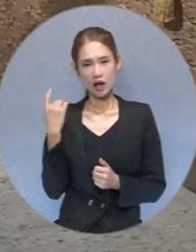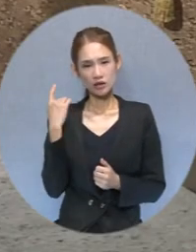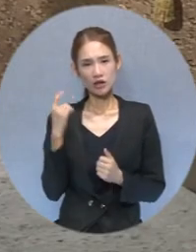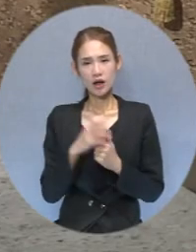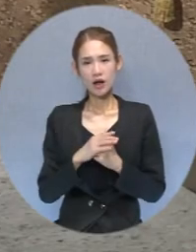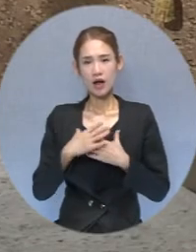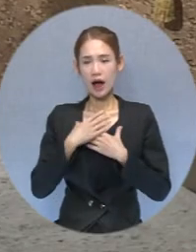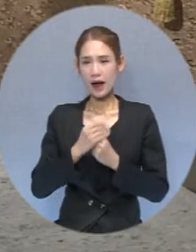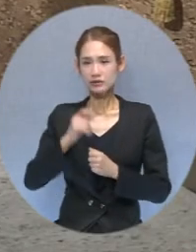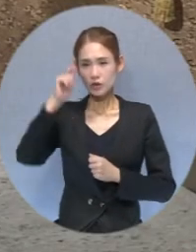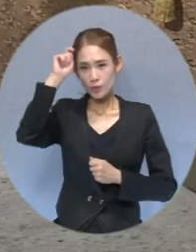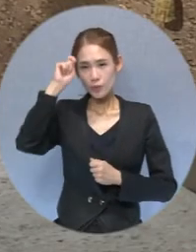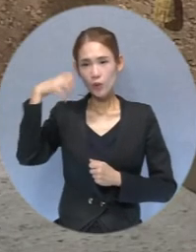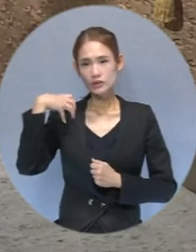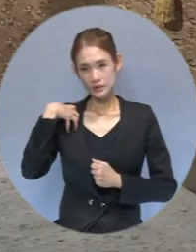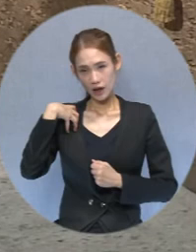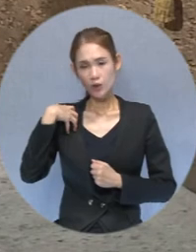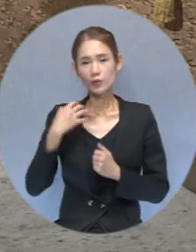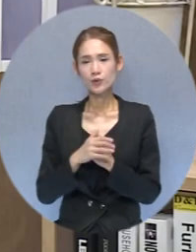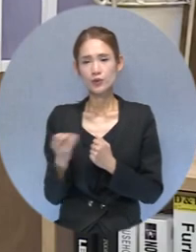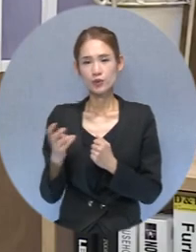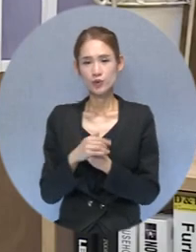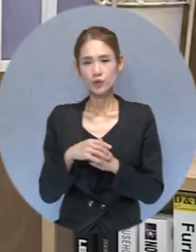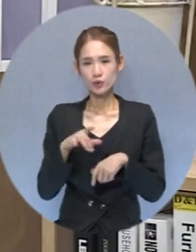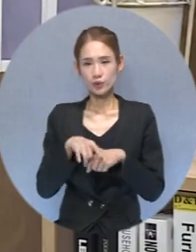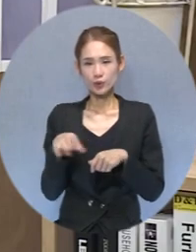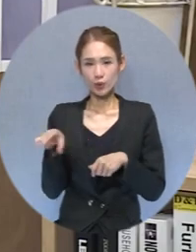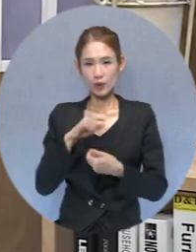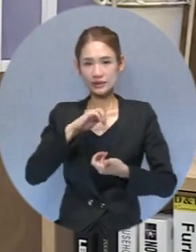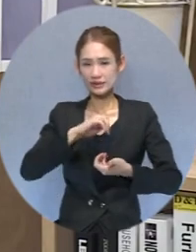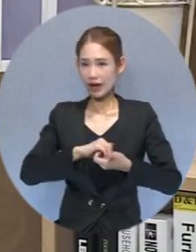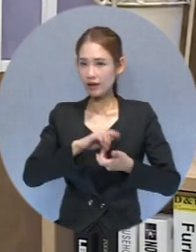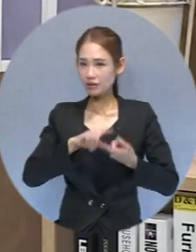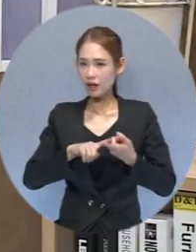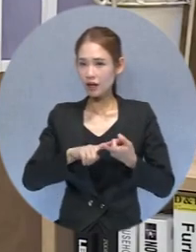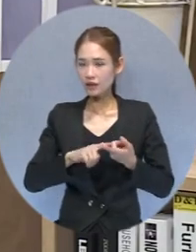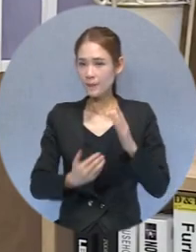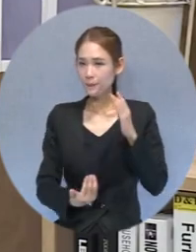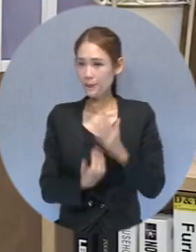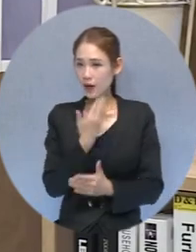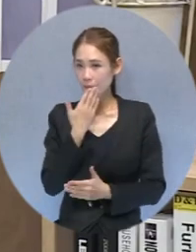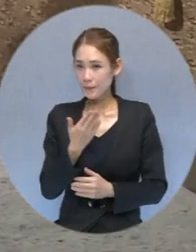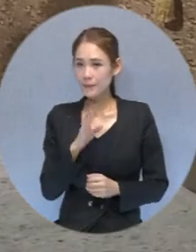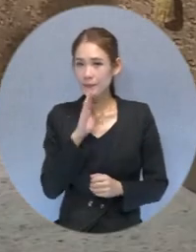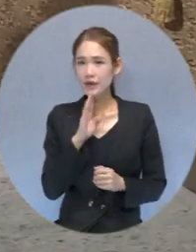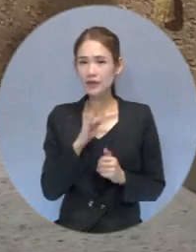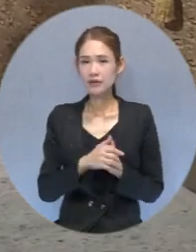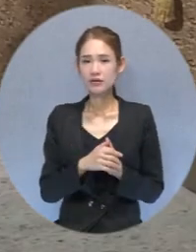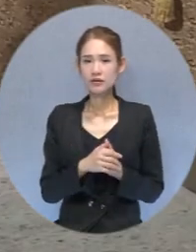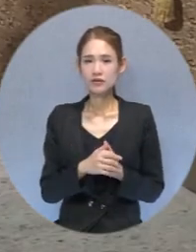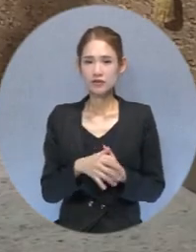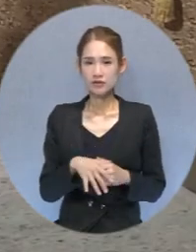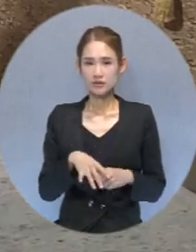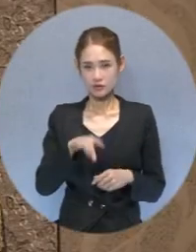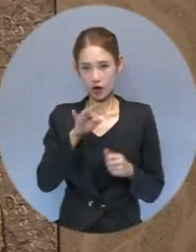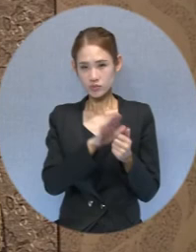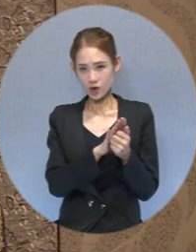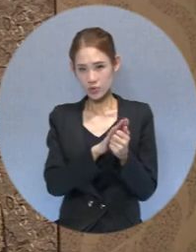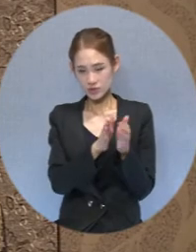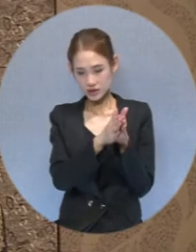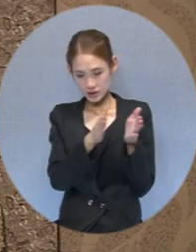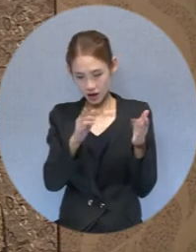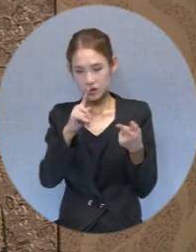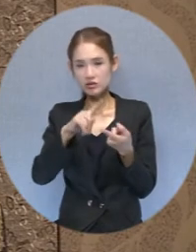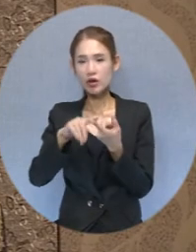뭐 안전모 착용 의무화라든지 네. 속도 제한에 대해서는 규제가 이루어진 것으로 알고 있는 네, 것 같아요. 네. 처음 서비스가 나왔고 네. 요거에